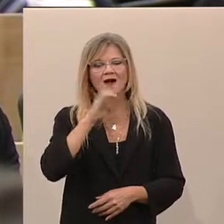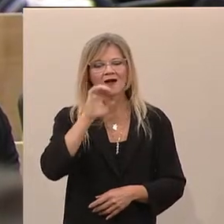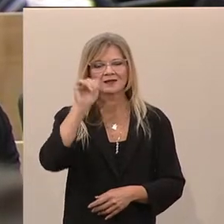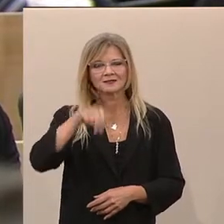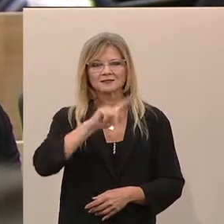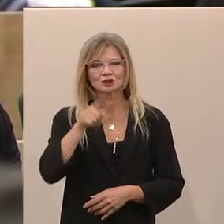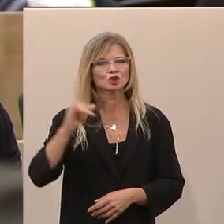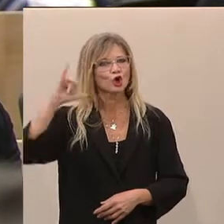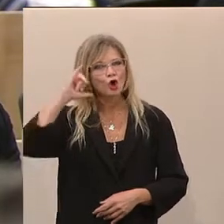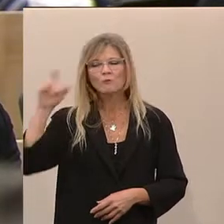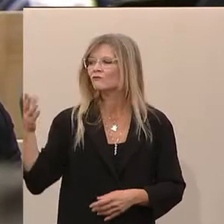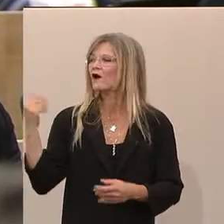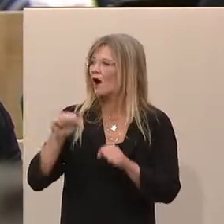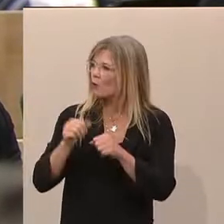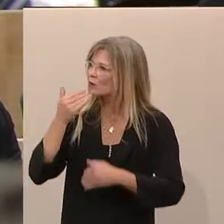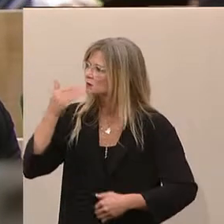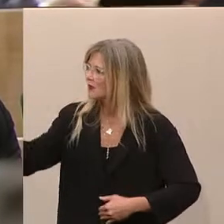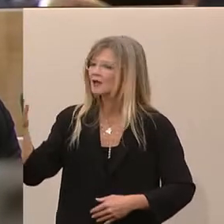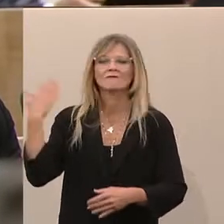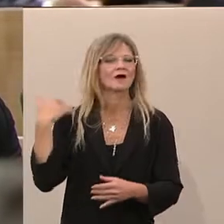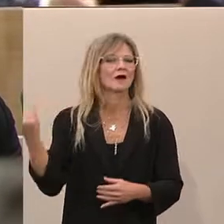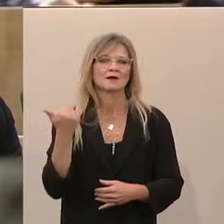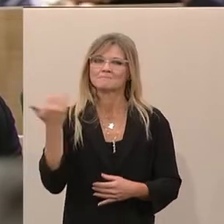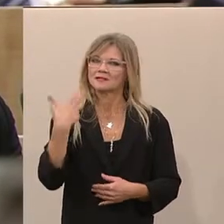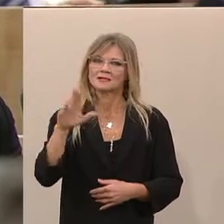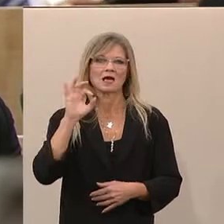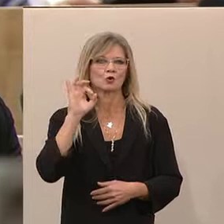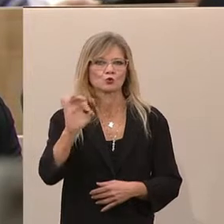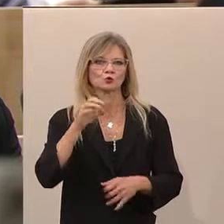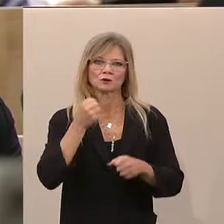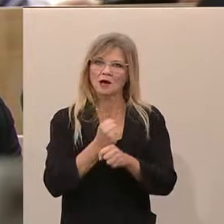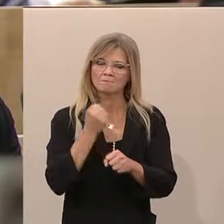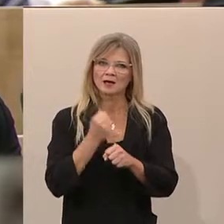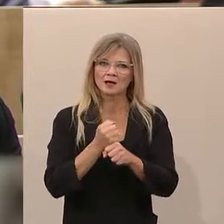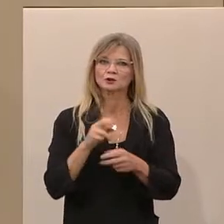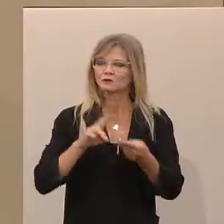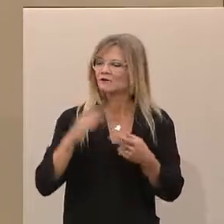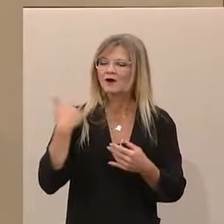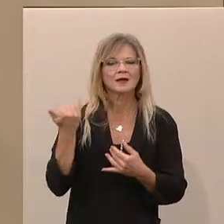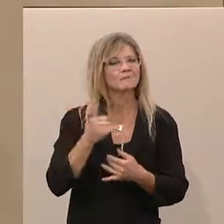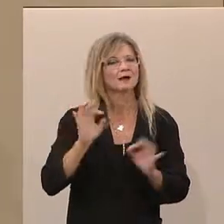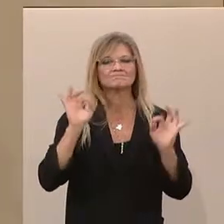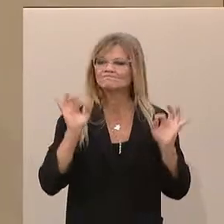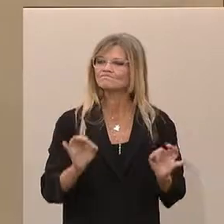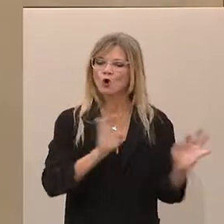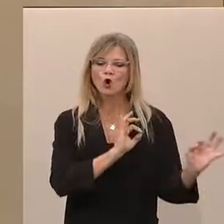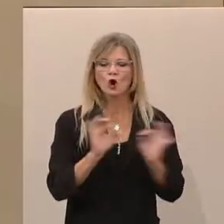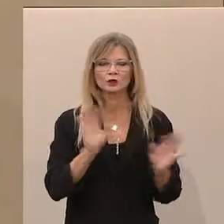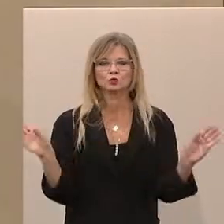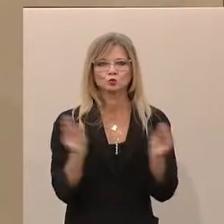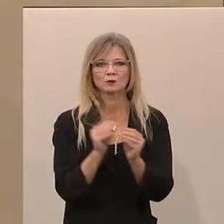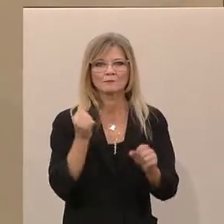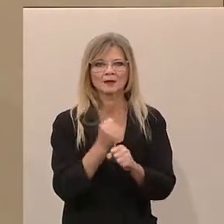immer eine sehr, sehr gute und korrekte Zusammenarbeit. Das heißt, das sind zwei Persönlichkeiten, wo auch das Parlament stolz sein kann,